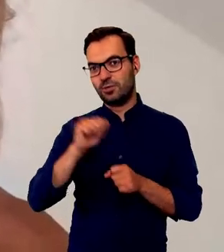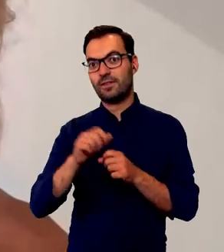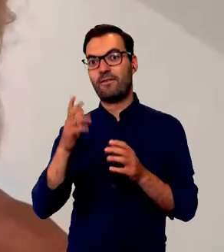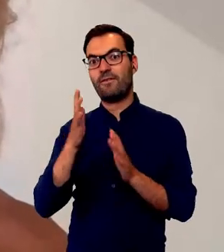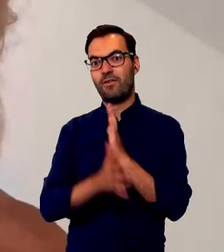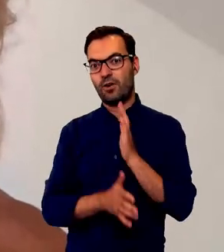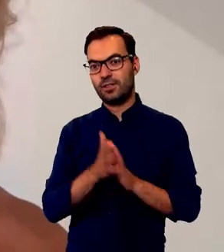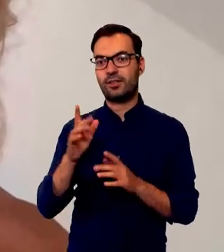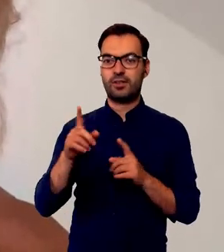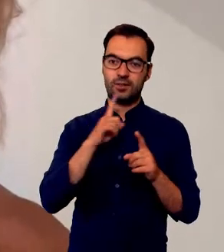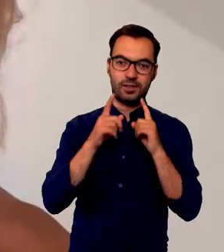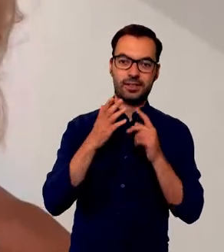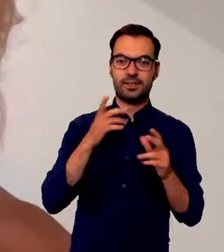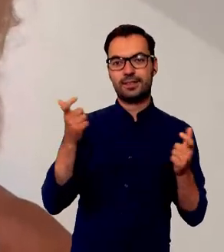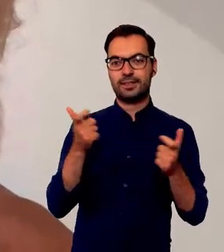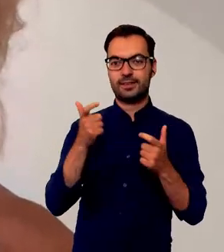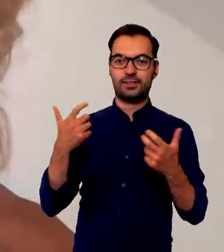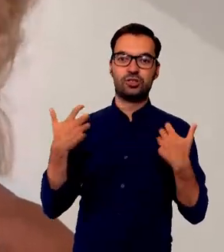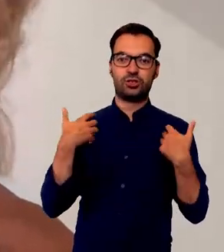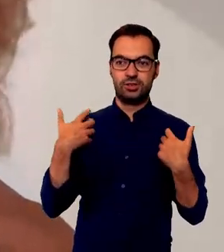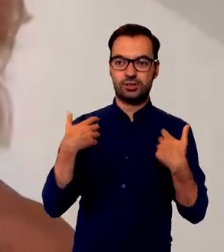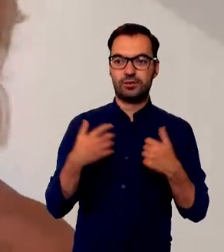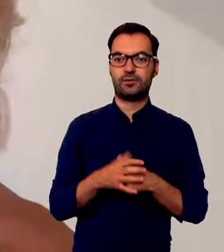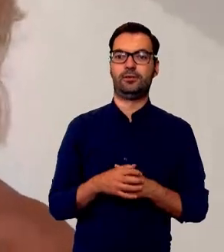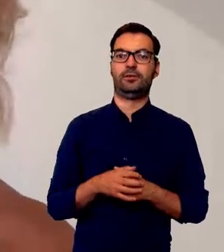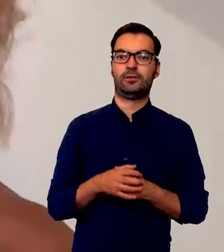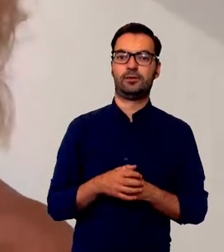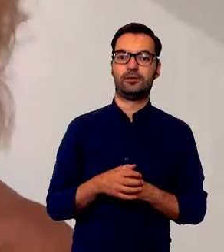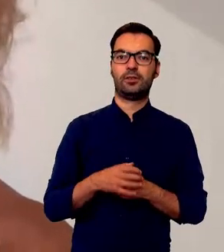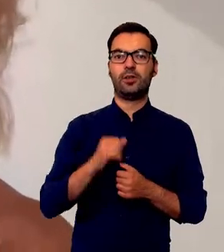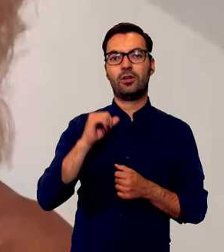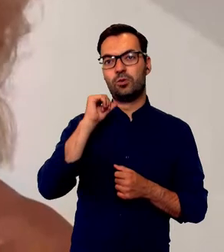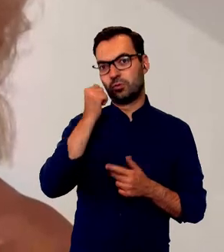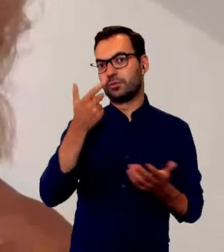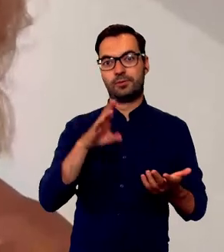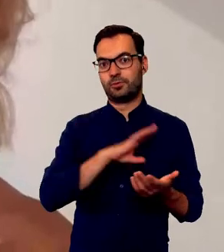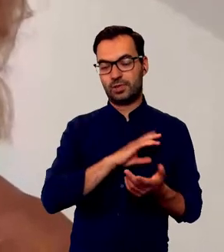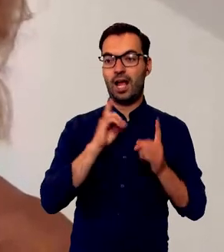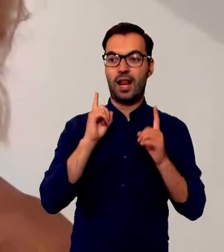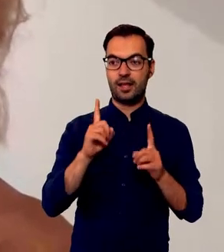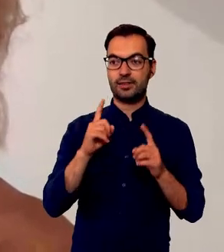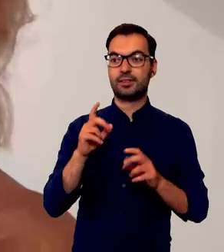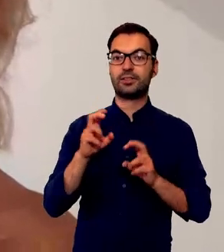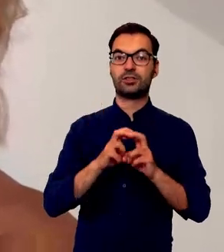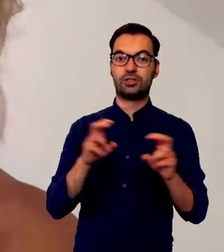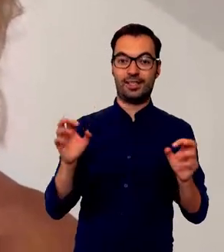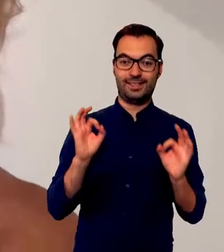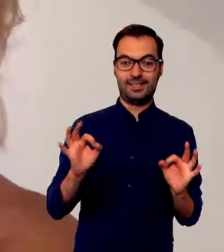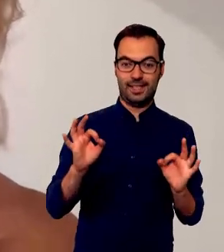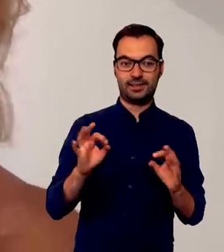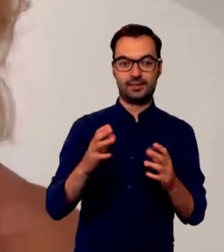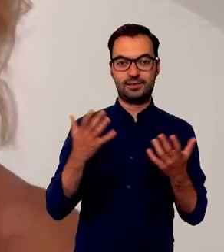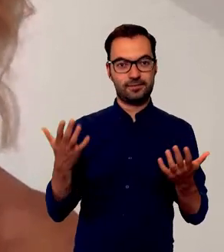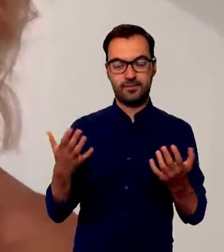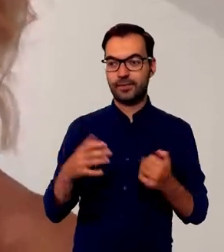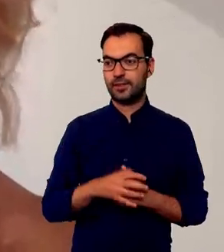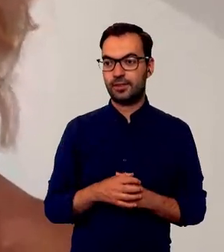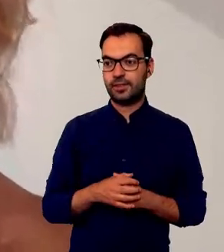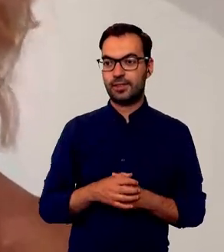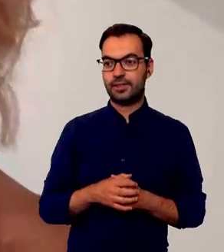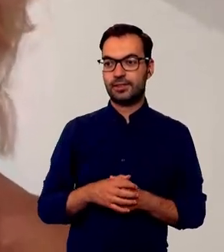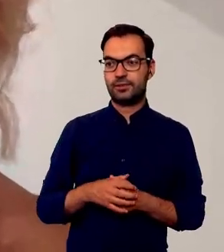mówimy tylko o takim zagrożeniu życia. Może nas ewentualnie jutro nie być, ale czasy, w których żyjemy, gdzie